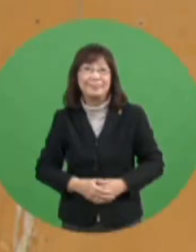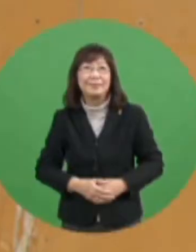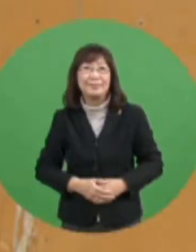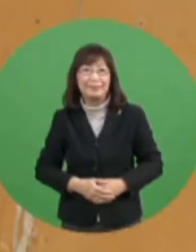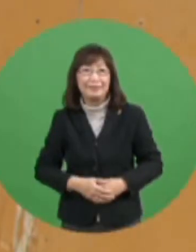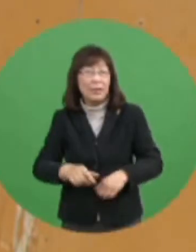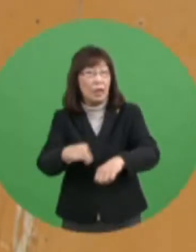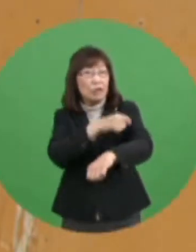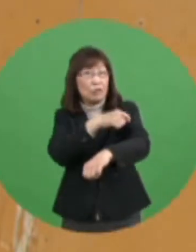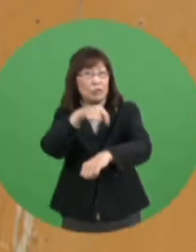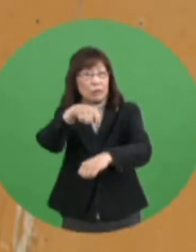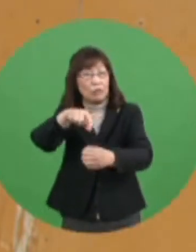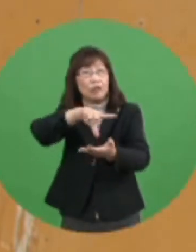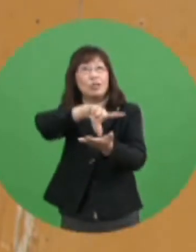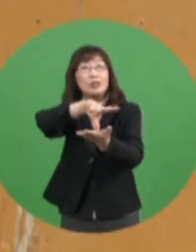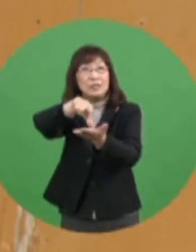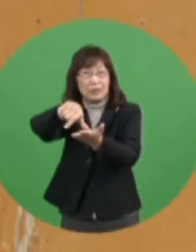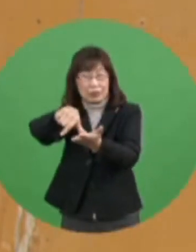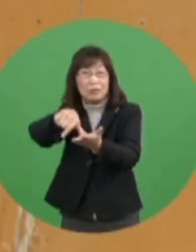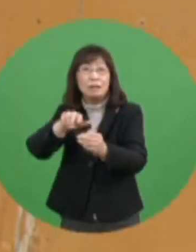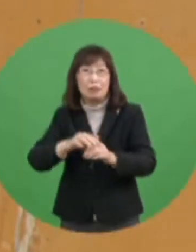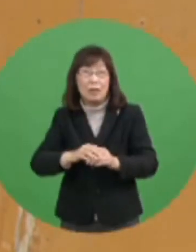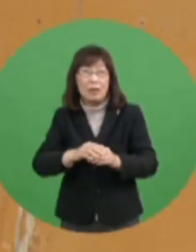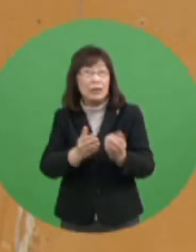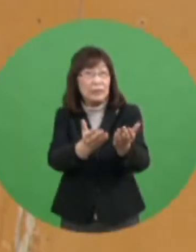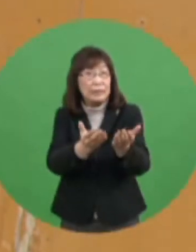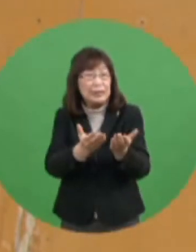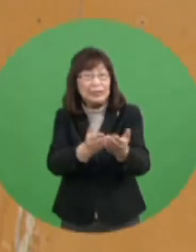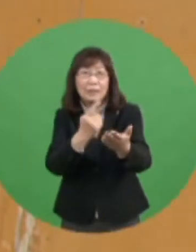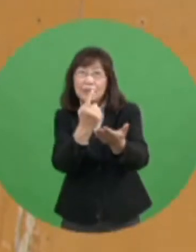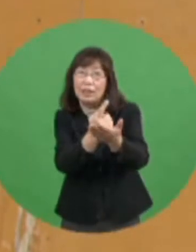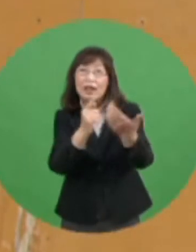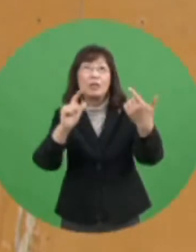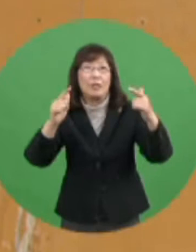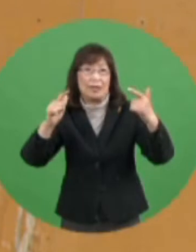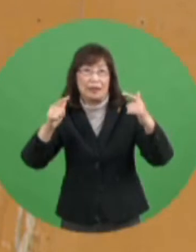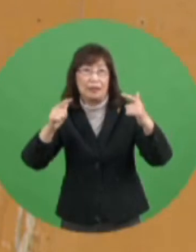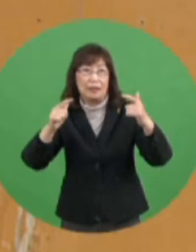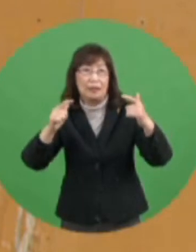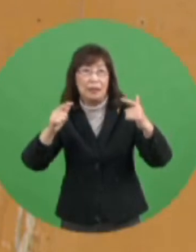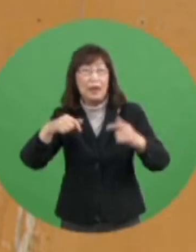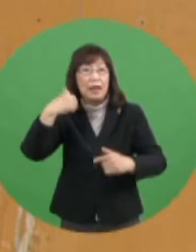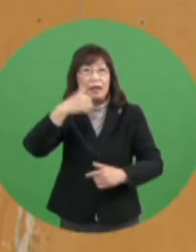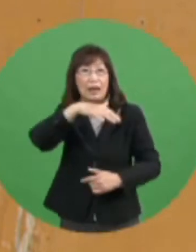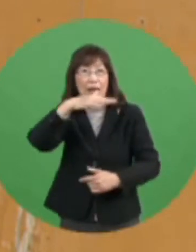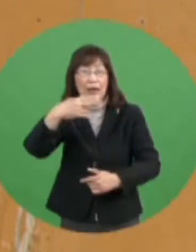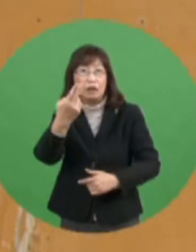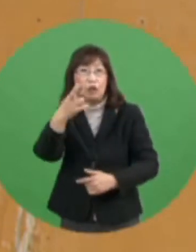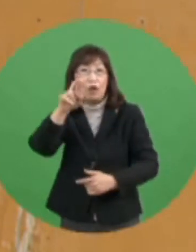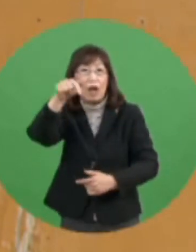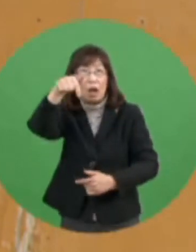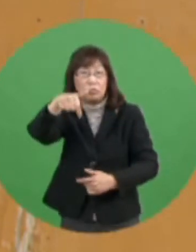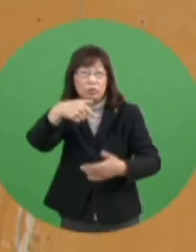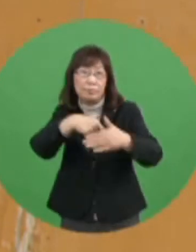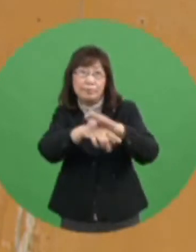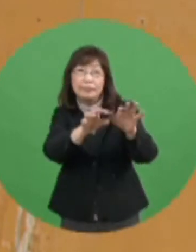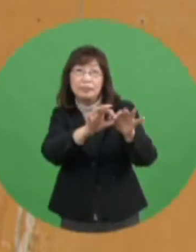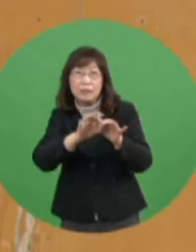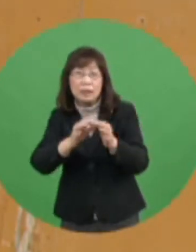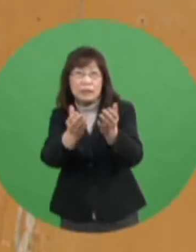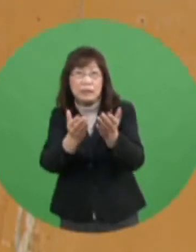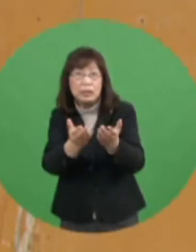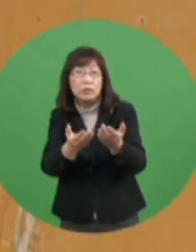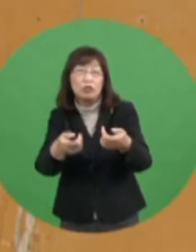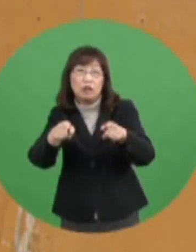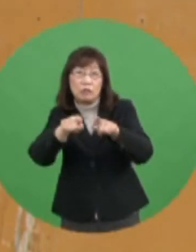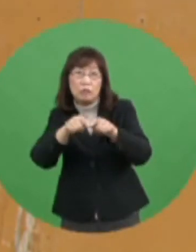特にこの地は地震だけじゃなく、南海トラフから起因する地震とともに大津波